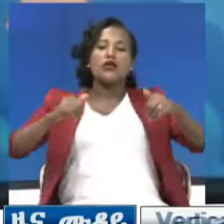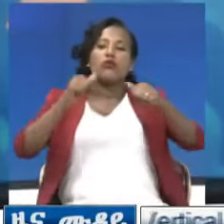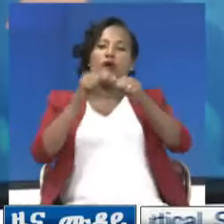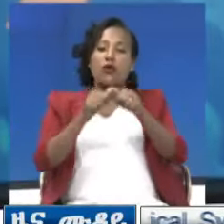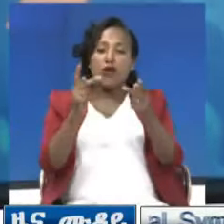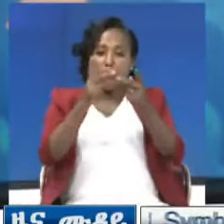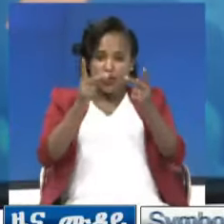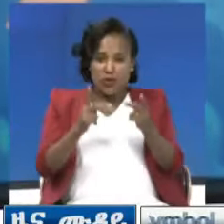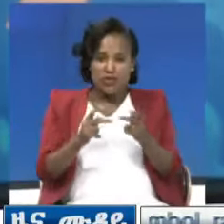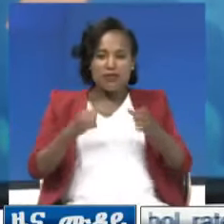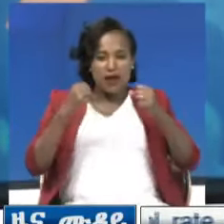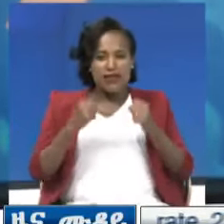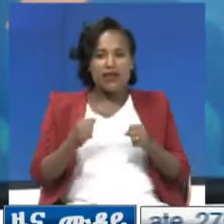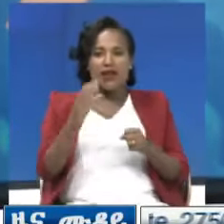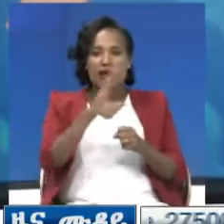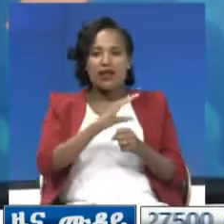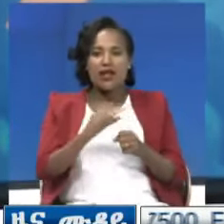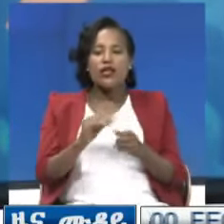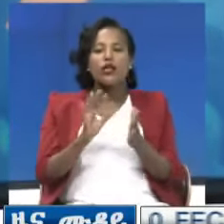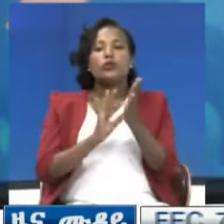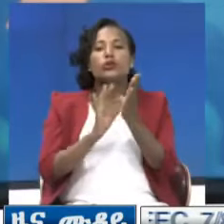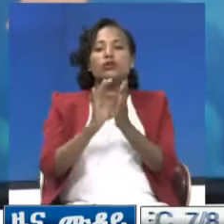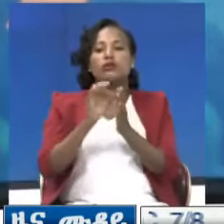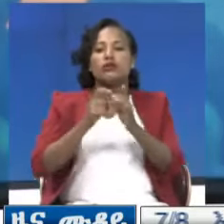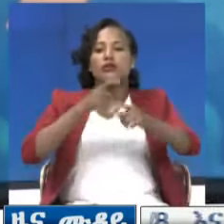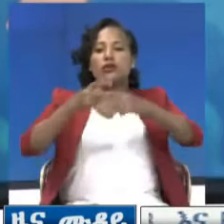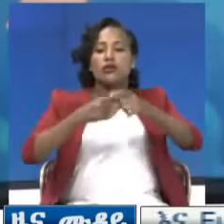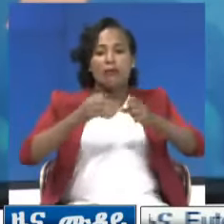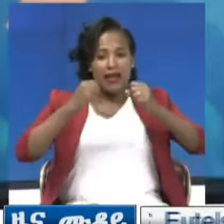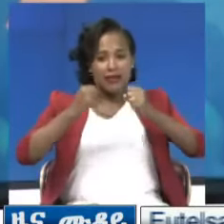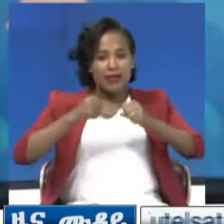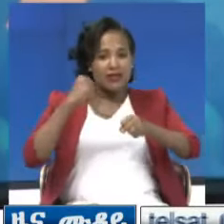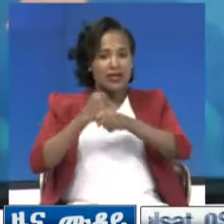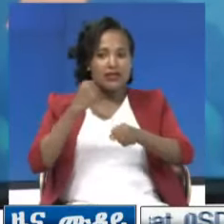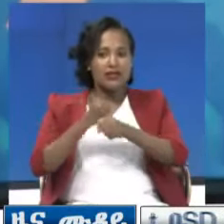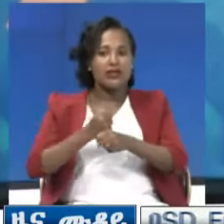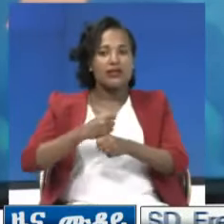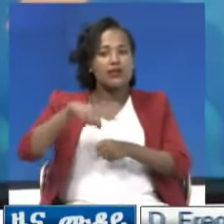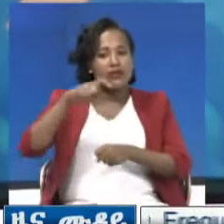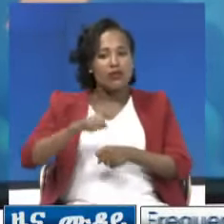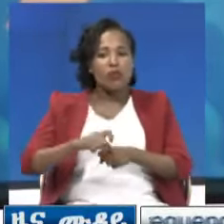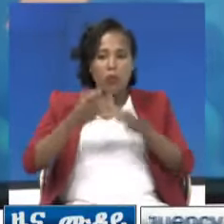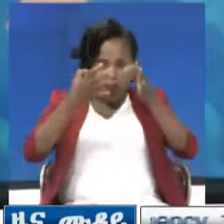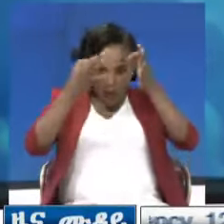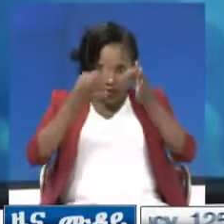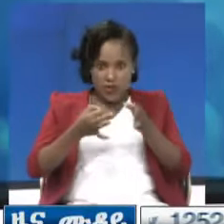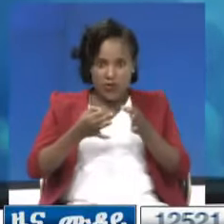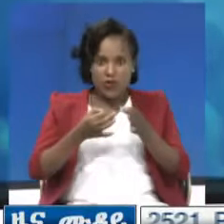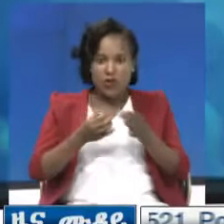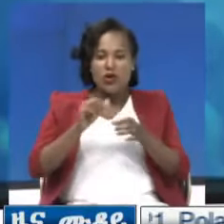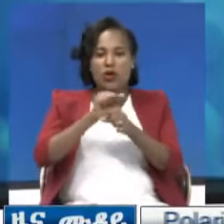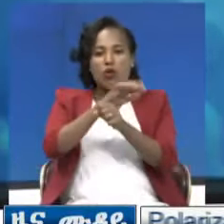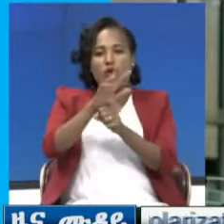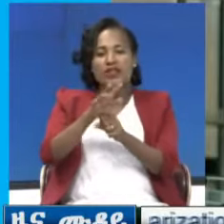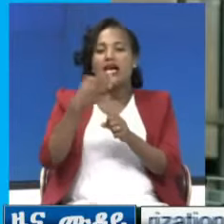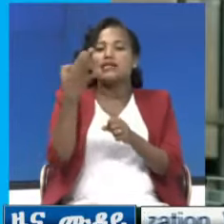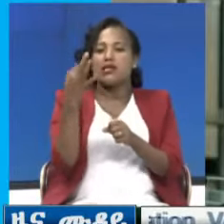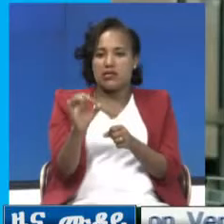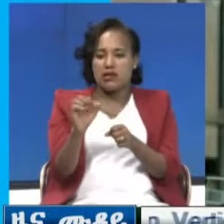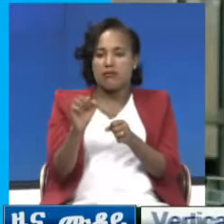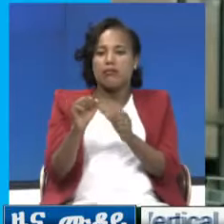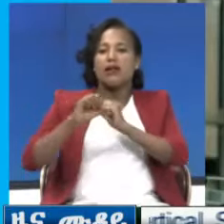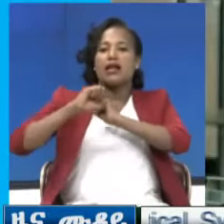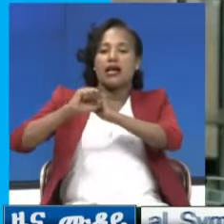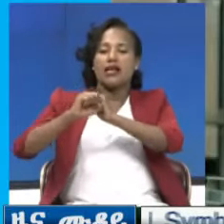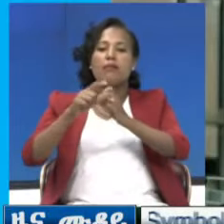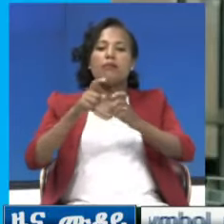ማቆያ ቦታዎችን የማጠናከርና የቁጥጥር ሂደቱን የማጥበቅ ስራዎች ተጠናክረው እንዲቀጥሉ መወሰኑን የኮቪድ-19 ወረርሽኝ